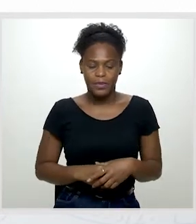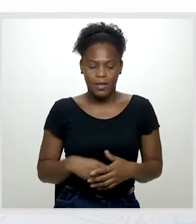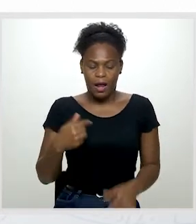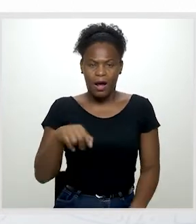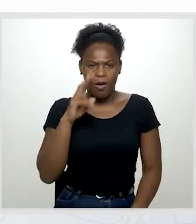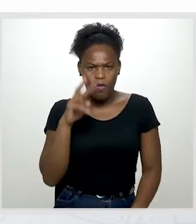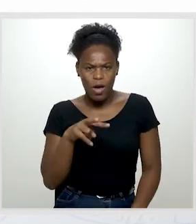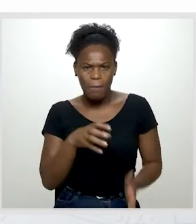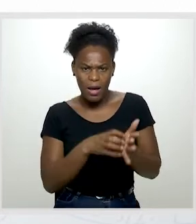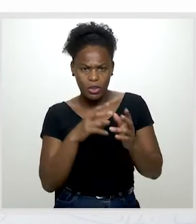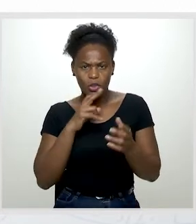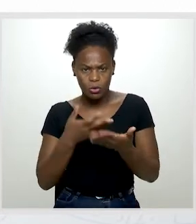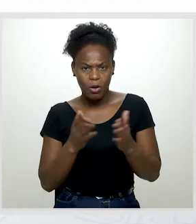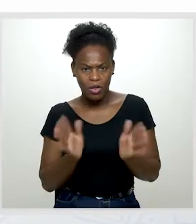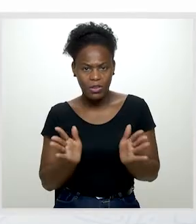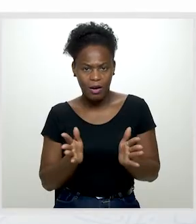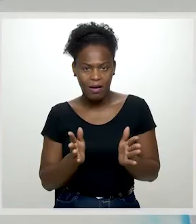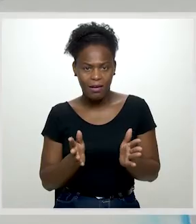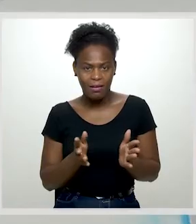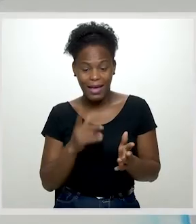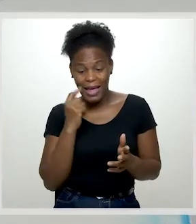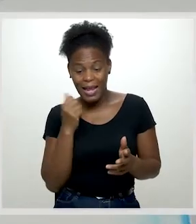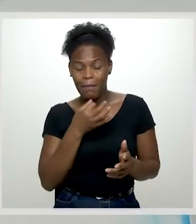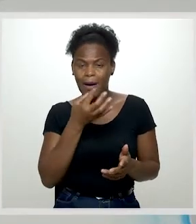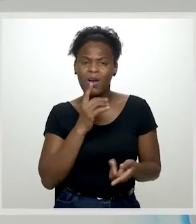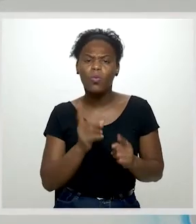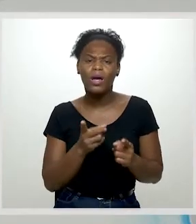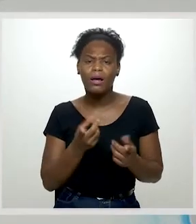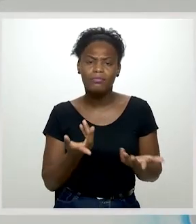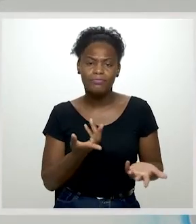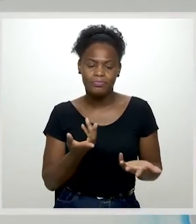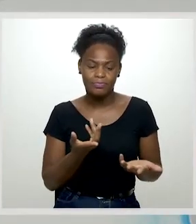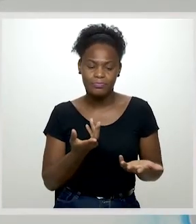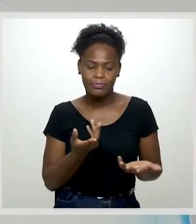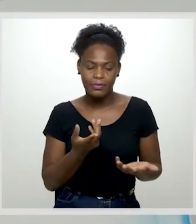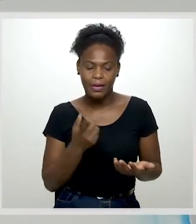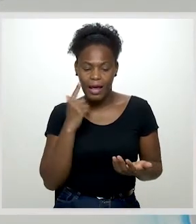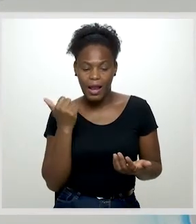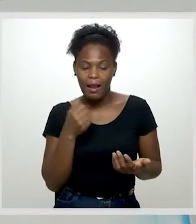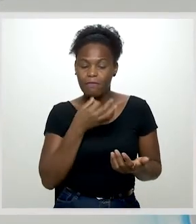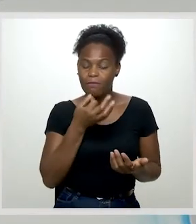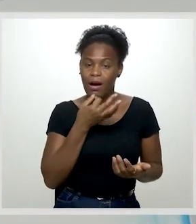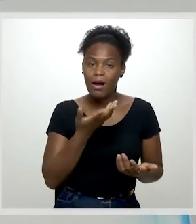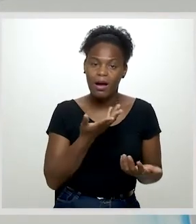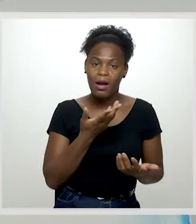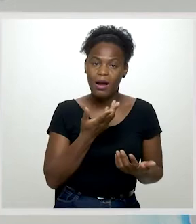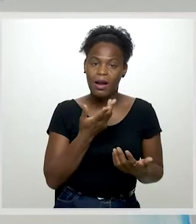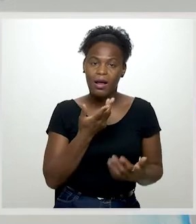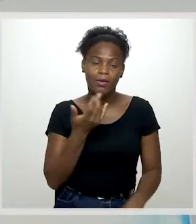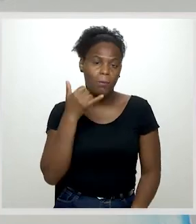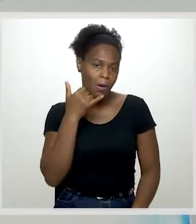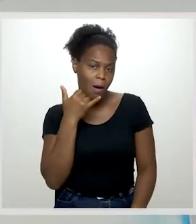Tu as lu? Tu as trouvé la réponse? Alors, elles parlent de quoi? Elles parlent des